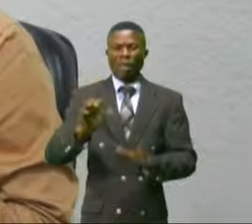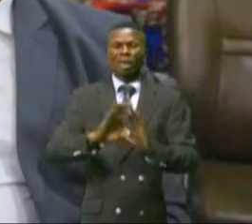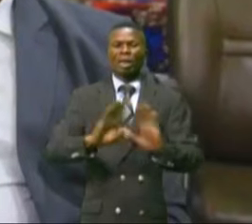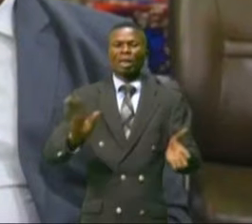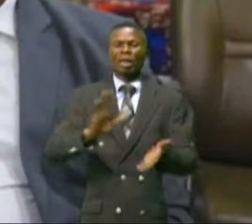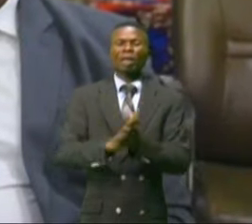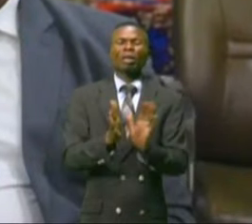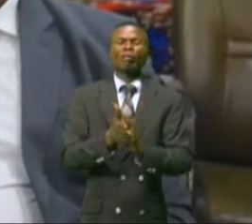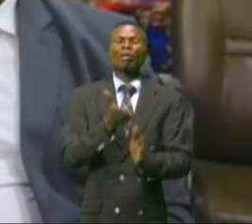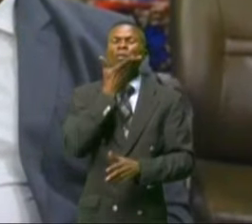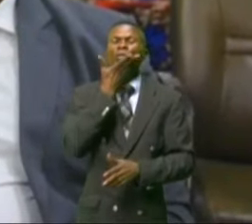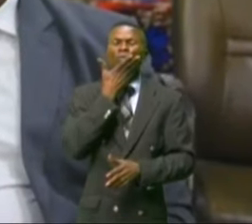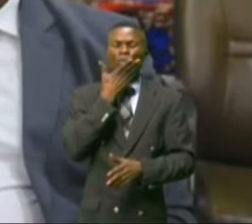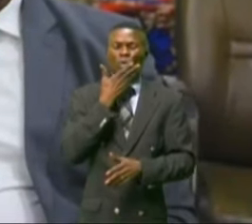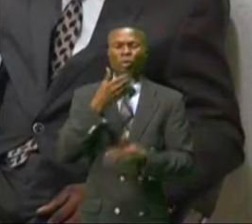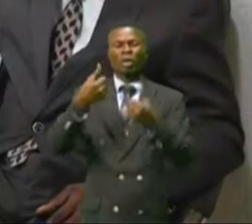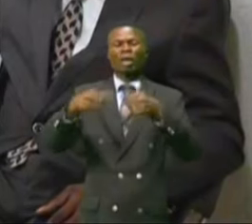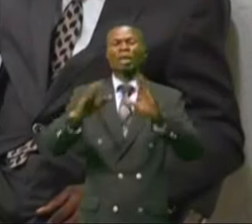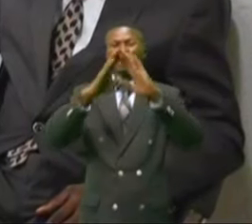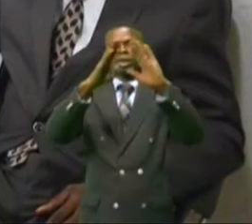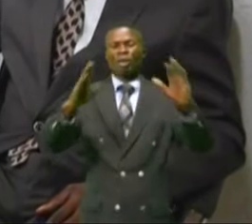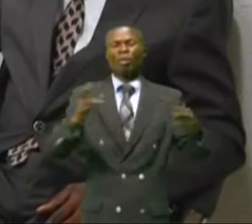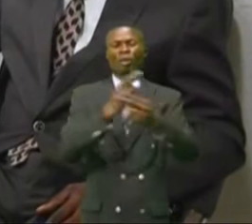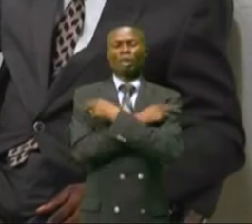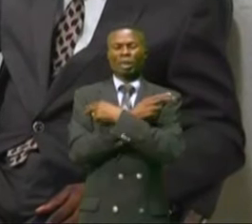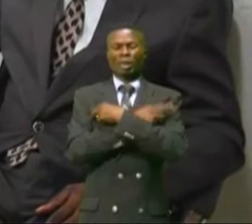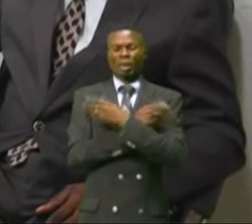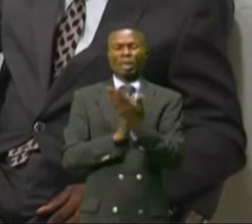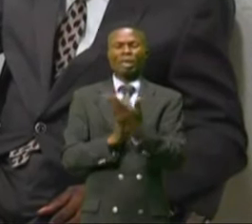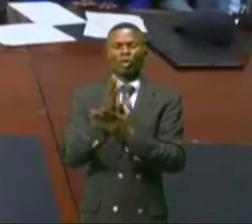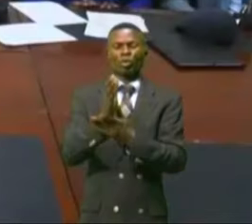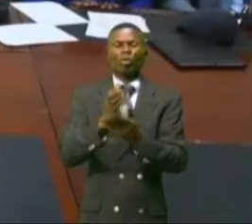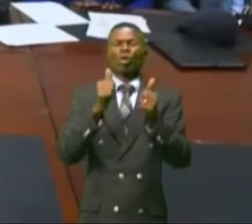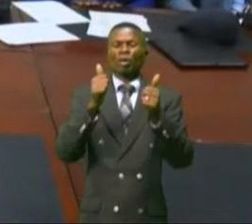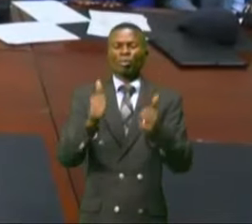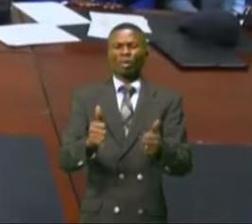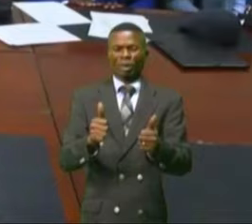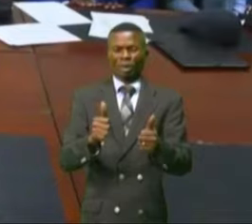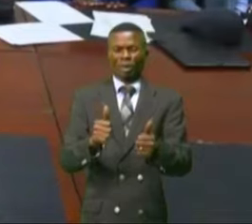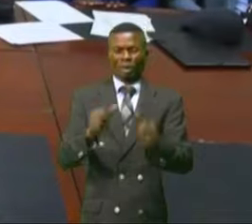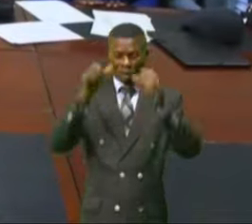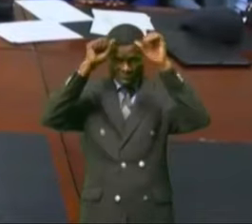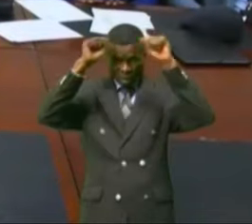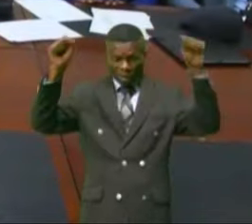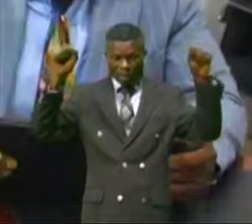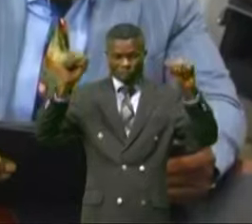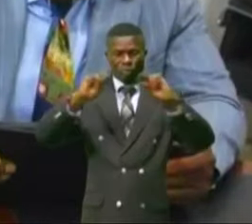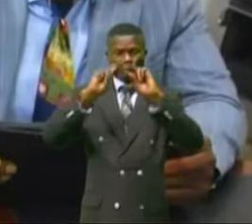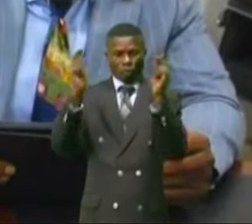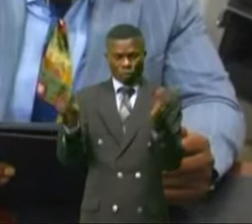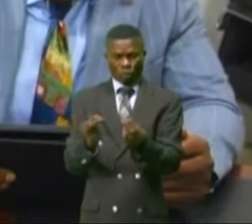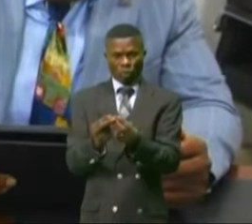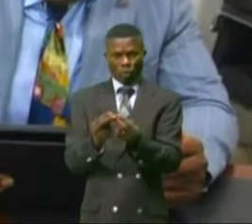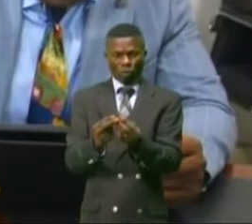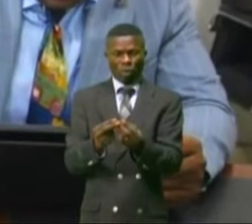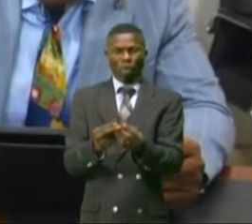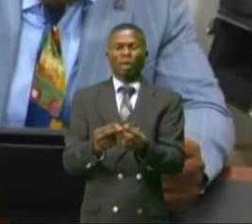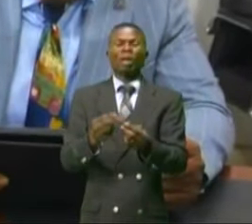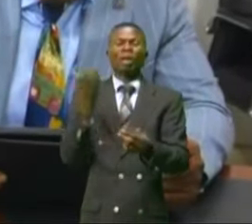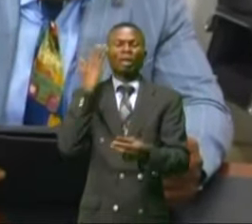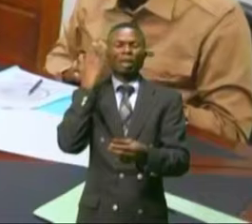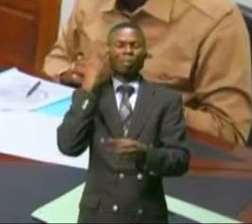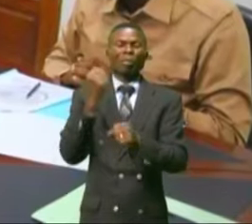retraite de passer leurs vieux jours dans la quiétude la plus absolue. Le président de la délégation de retraités,